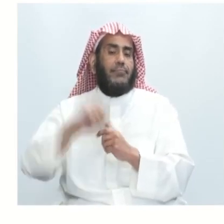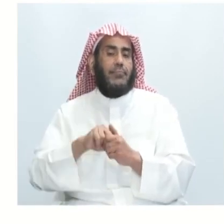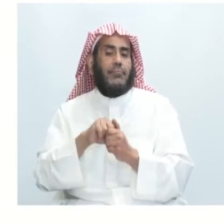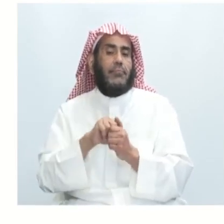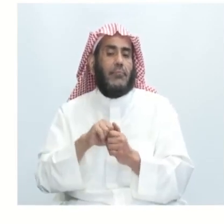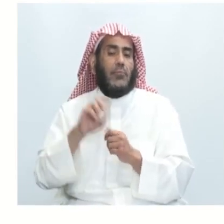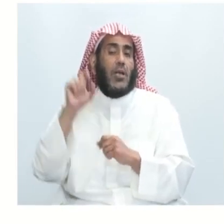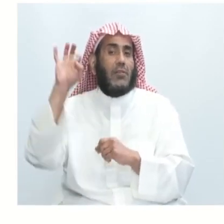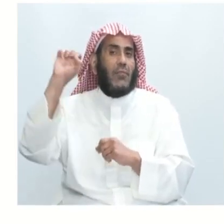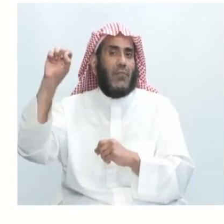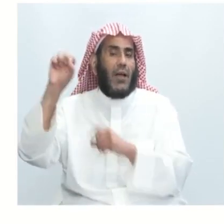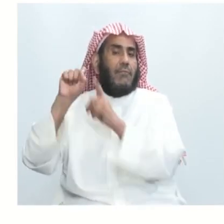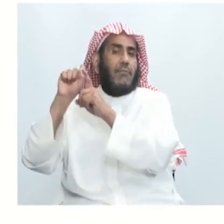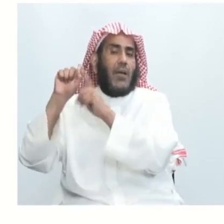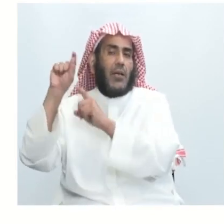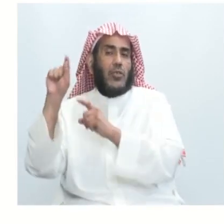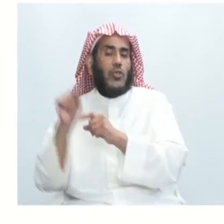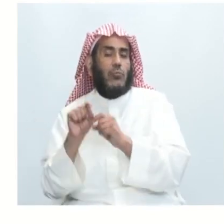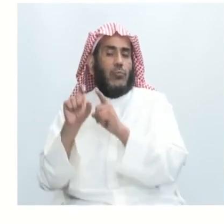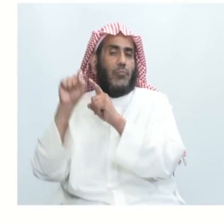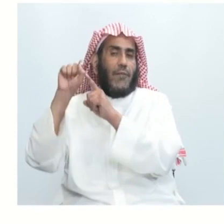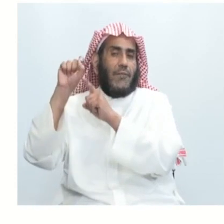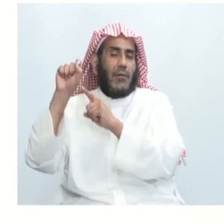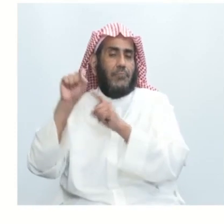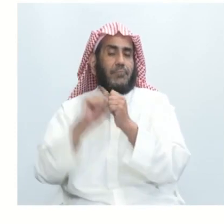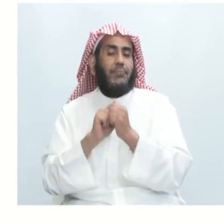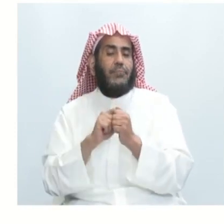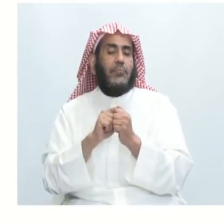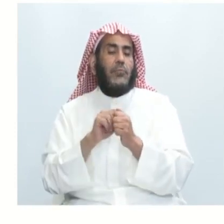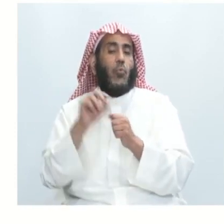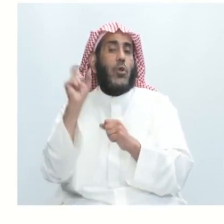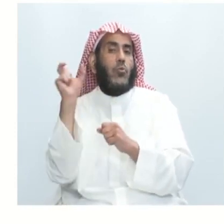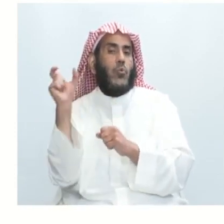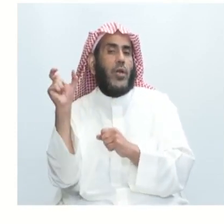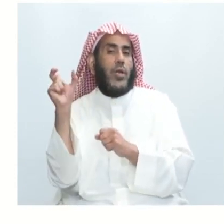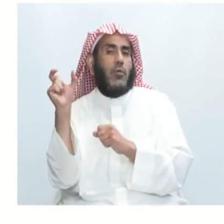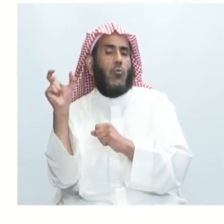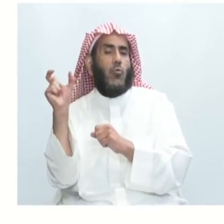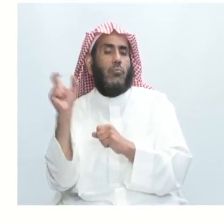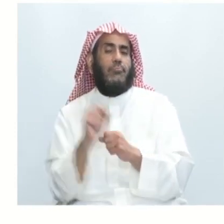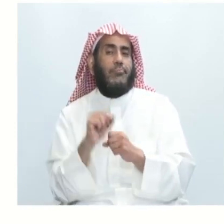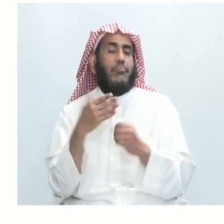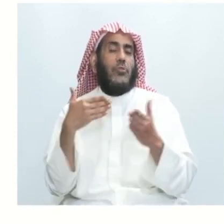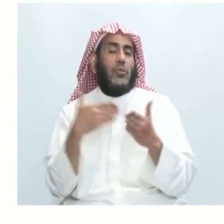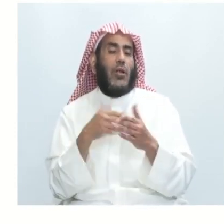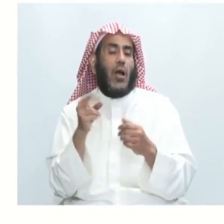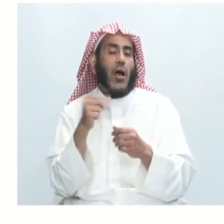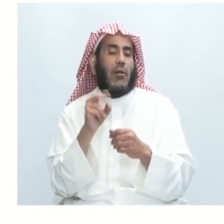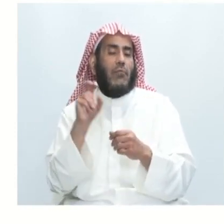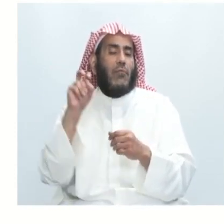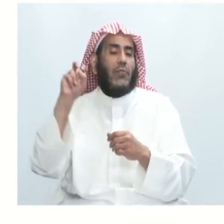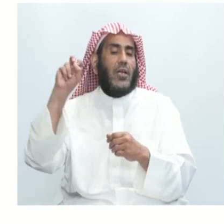راس الفاء وجسمه وجسم النون وجسم النون هنا ينتج عنه حرف القاف